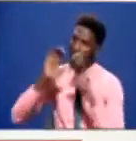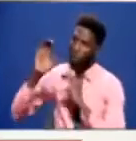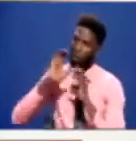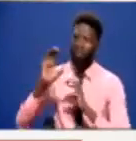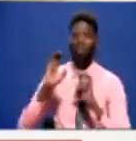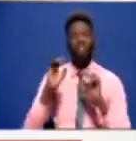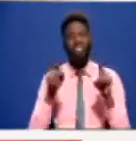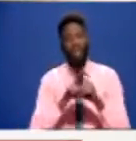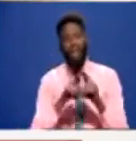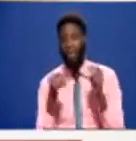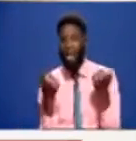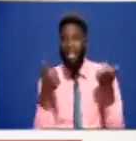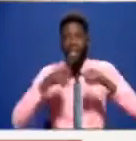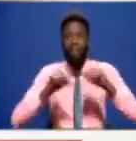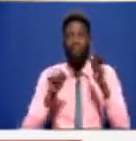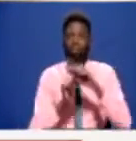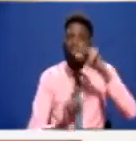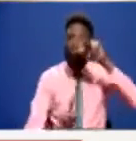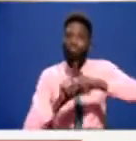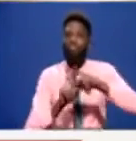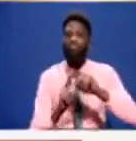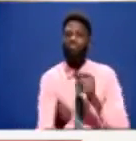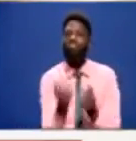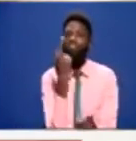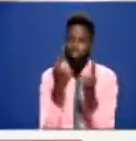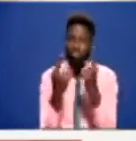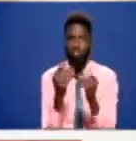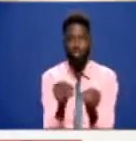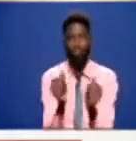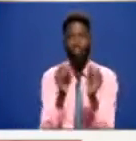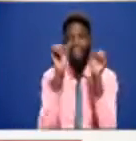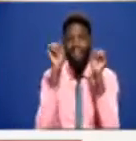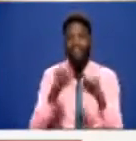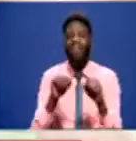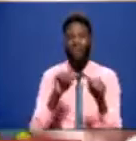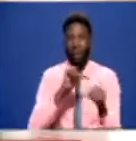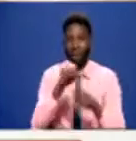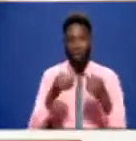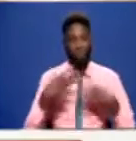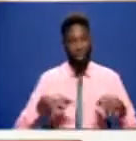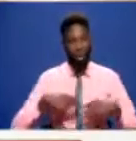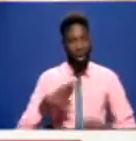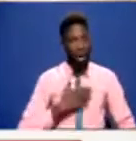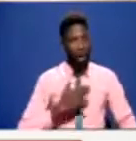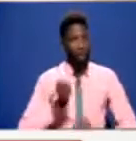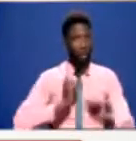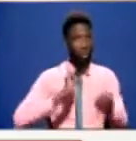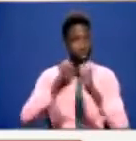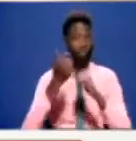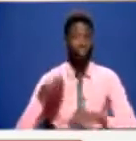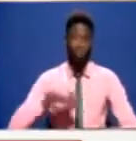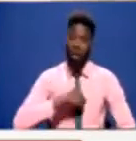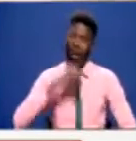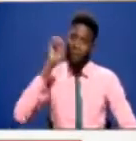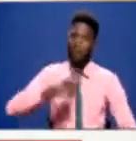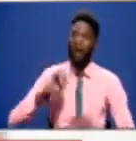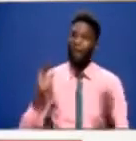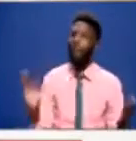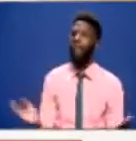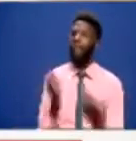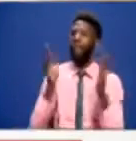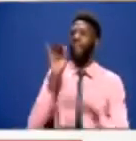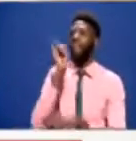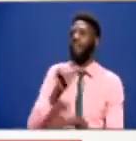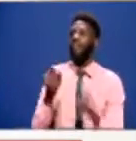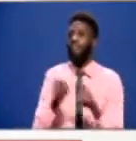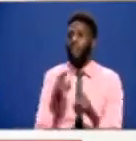any issues that arise with our athletes, and I think that we need to encourage that and make sure we